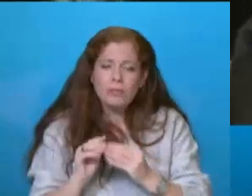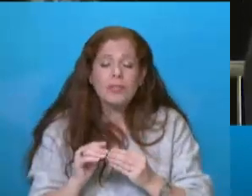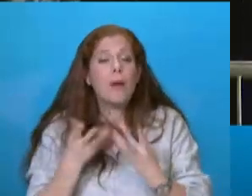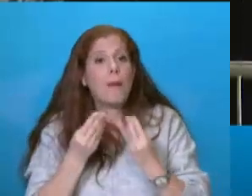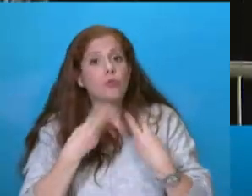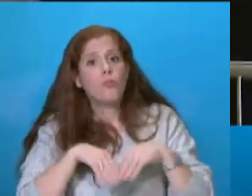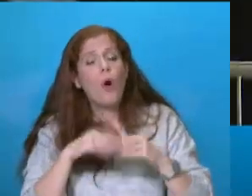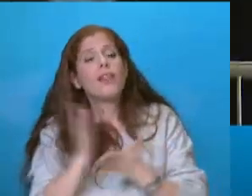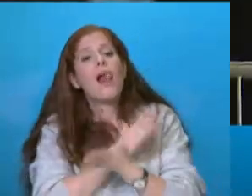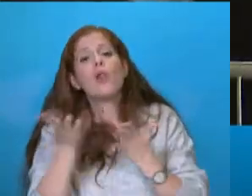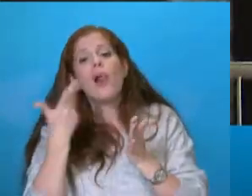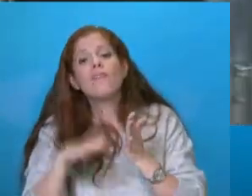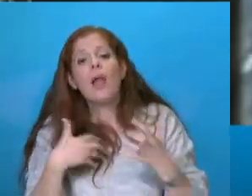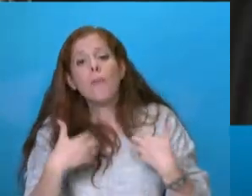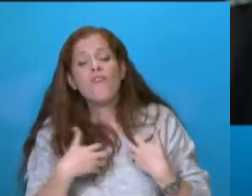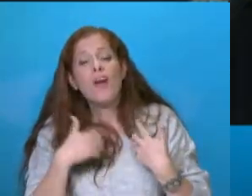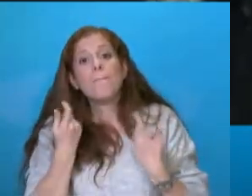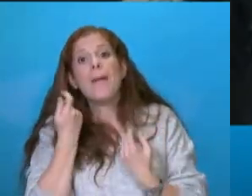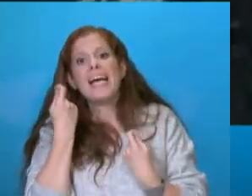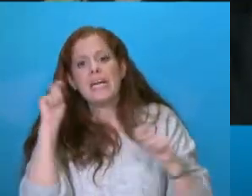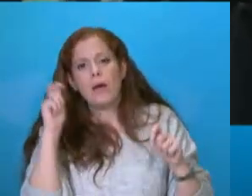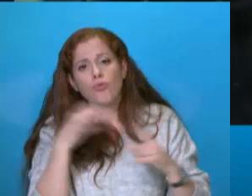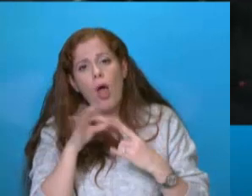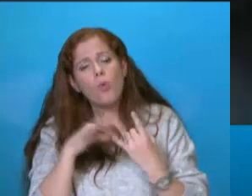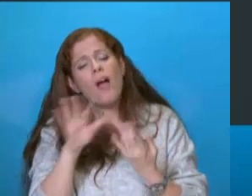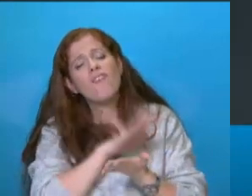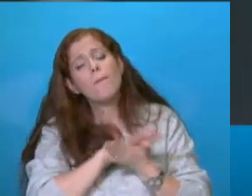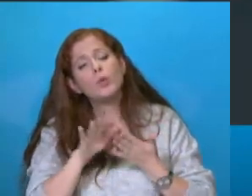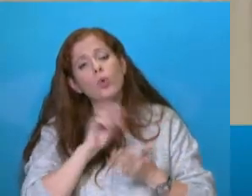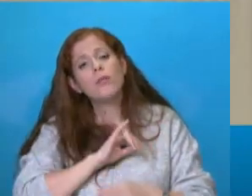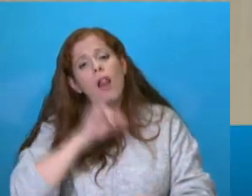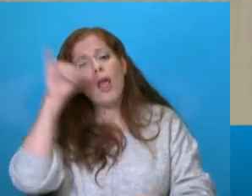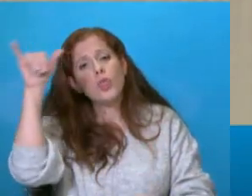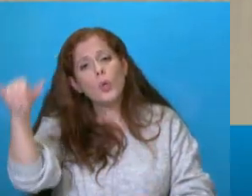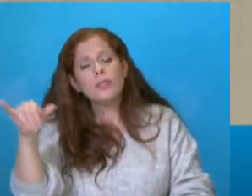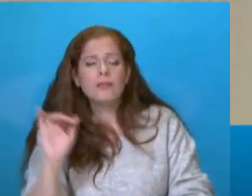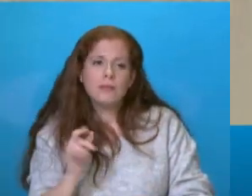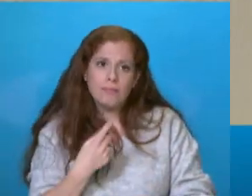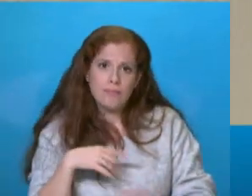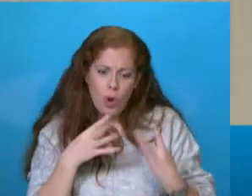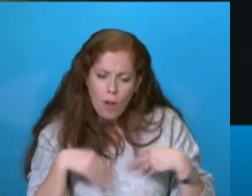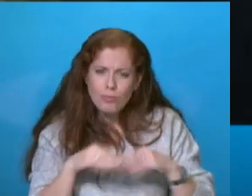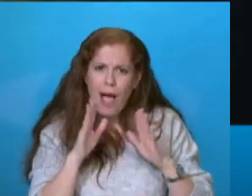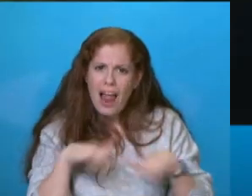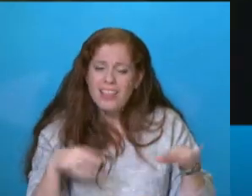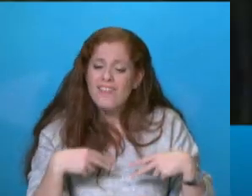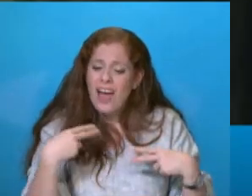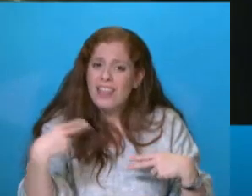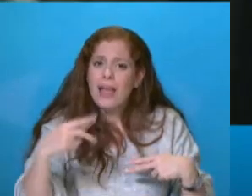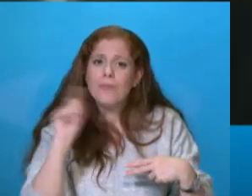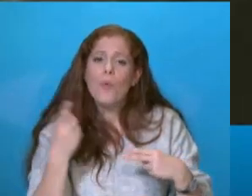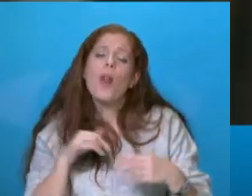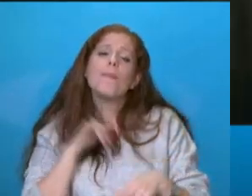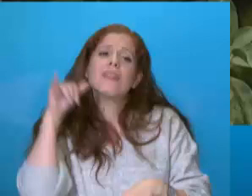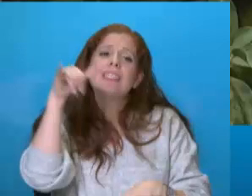על מופעי החנוכה היקרים ופשוט לטוס לחול. אנחנו נוסעים עם כל המשפחה, הילדים והנכדים,